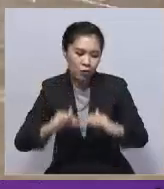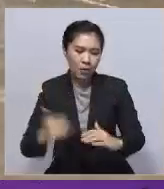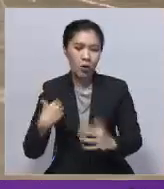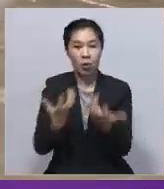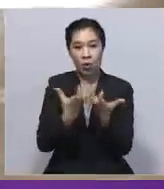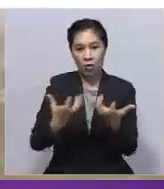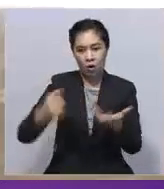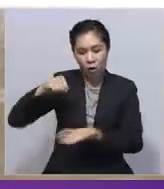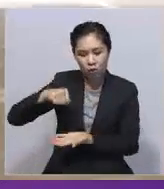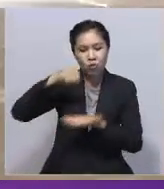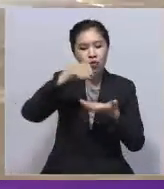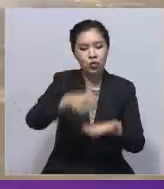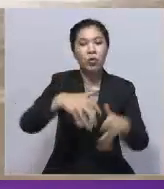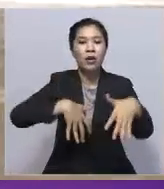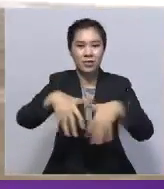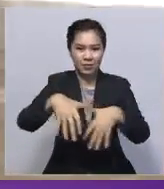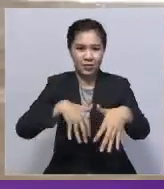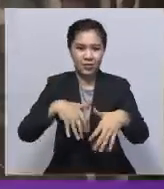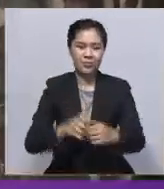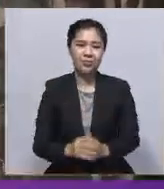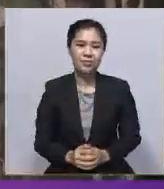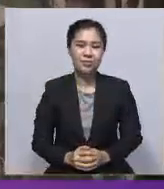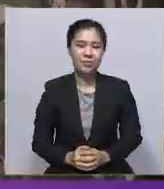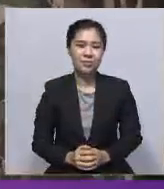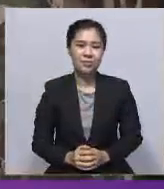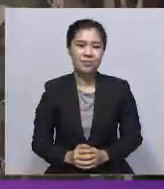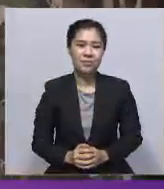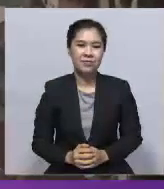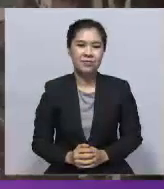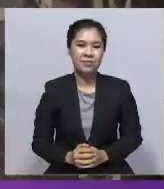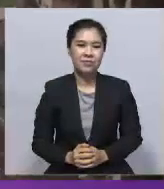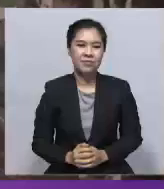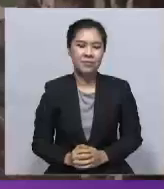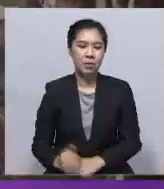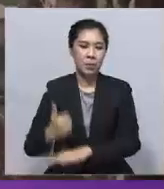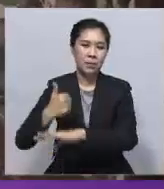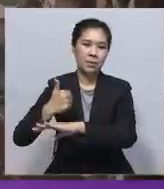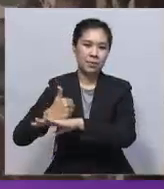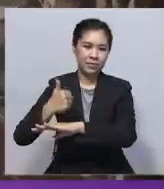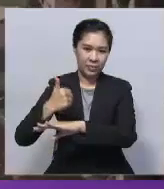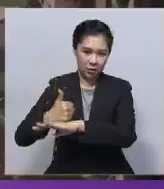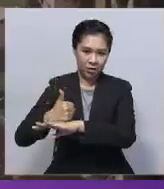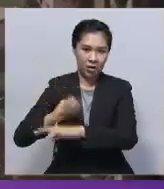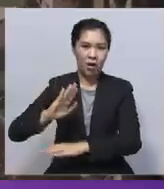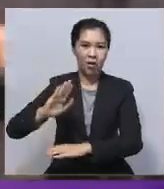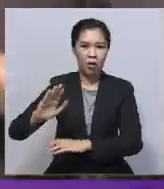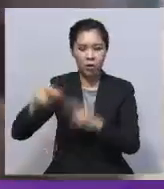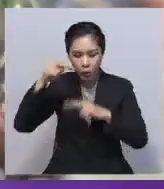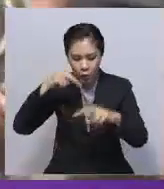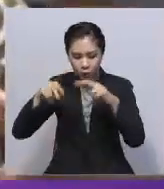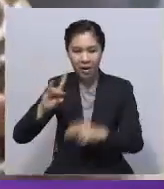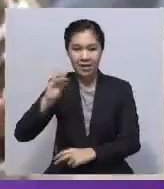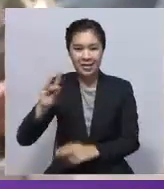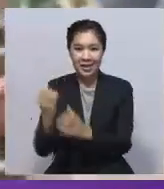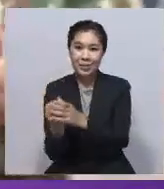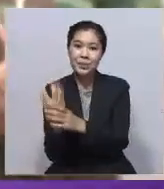ให้กับประชาชนในพื้นที่ด้วยค่ะ นายธัญญาเนติธรรมกุลอธิบดีกรมอุทยานแห่งชาติสัตว์ป่าและพันธุ์พืชนำเจ้าหน้า